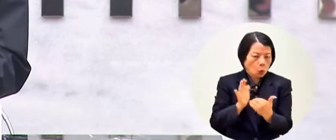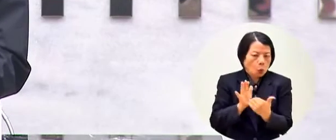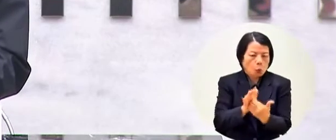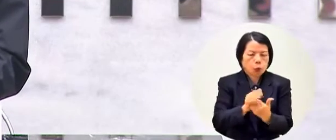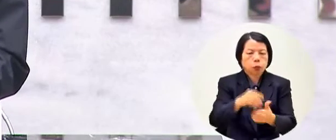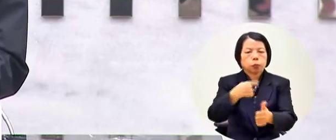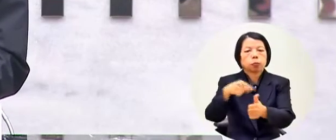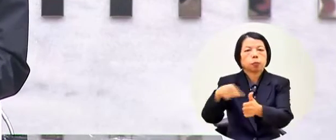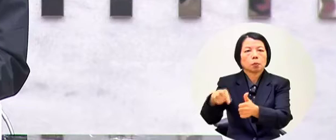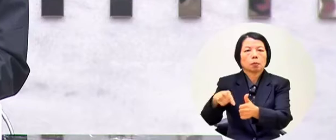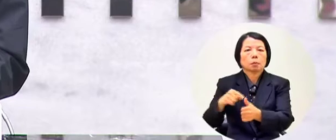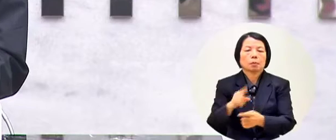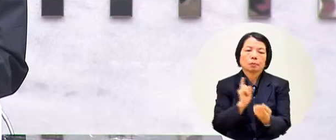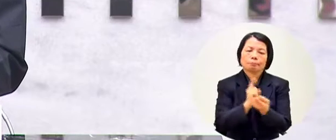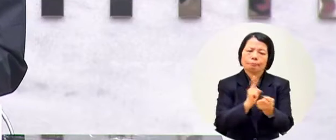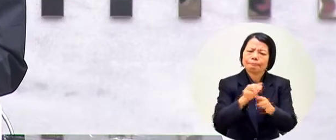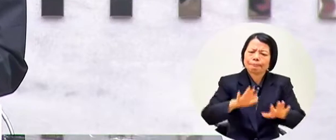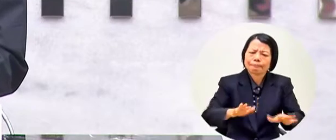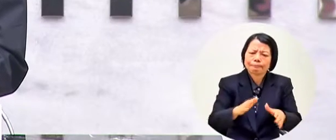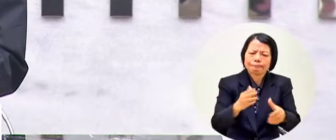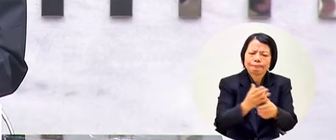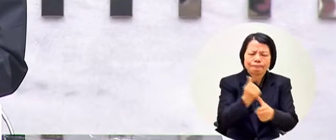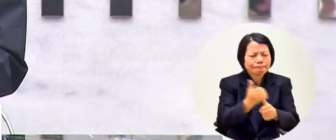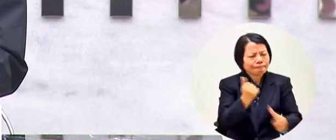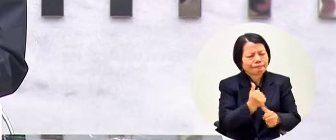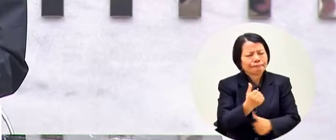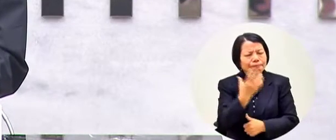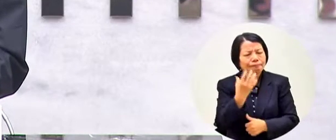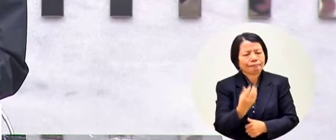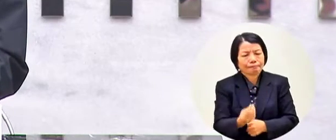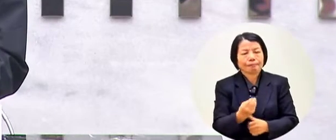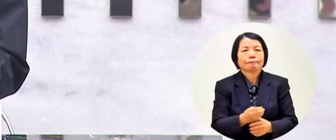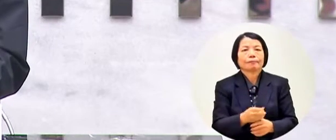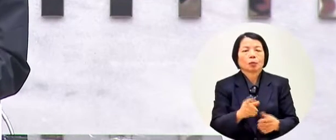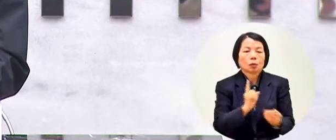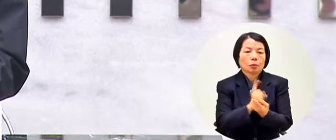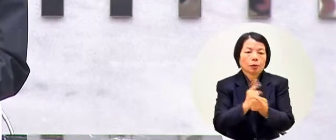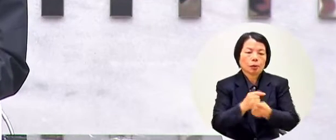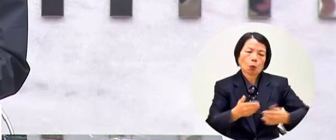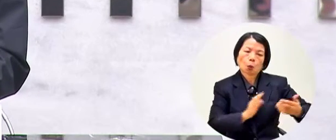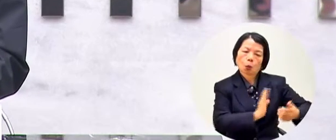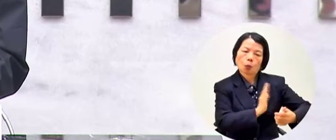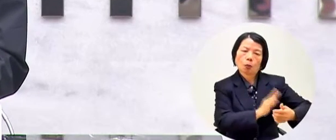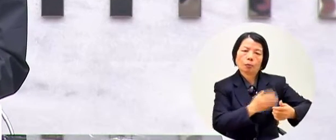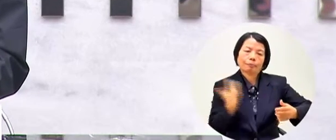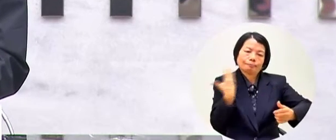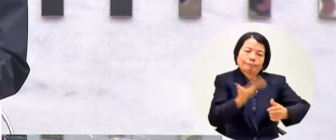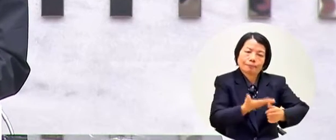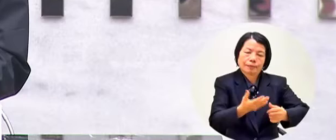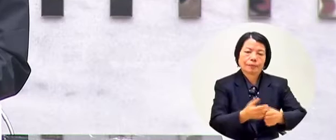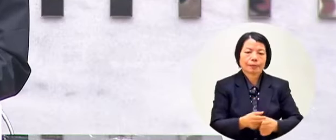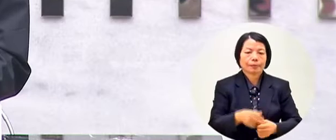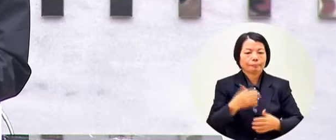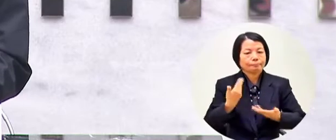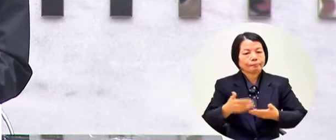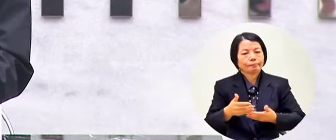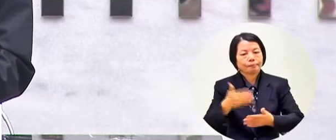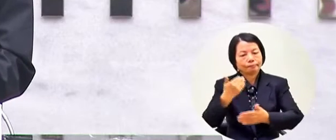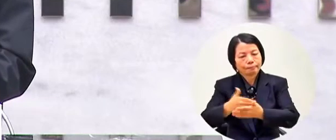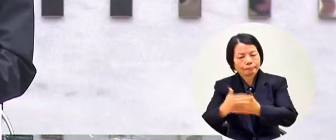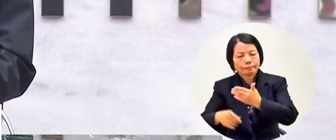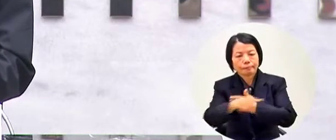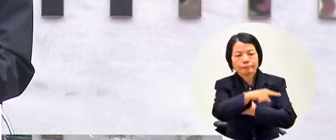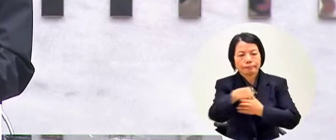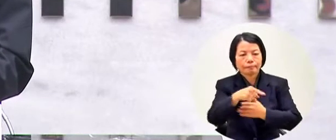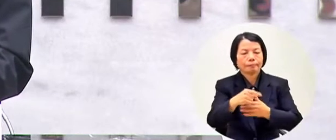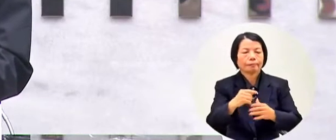少子化的社会趋势，我们希望透过广设公共托育中心，减轻家长的育儿负